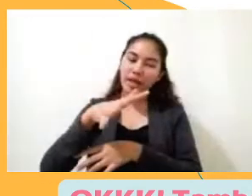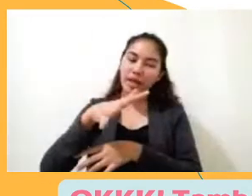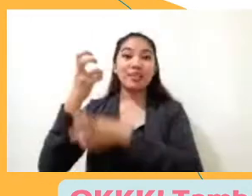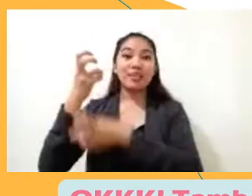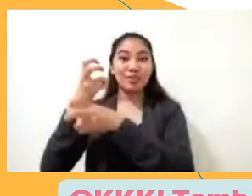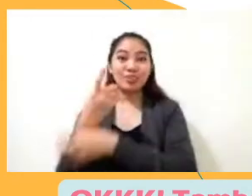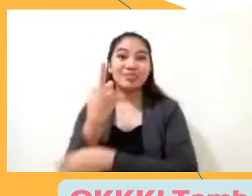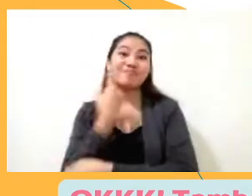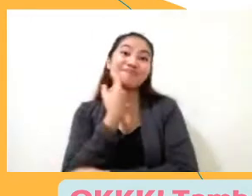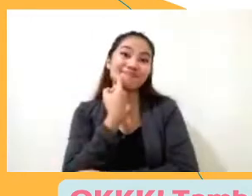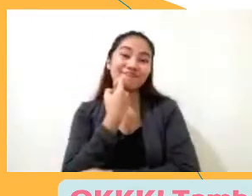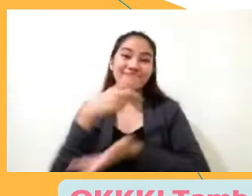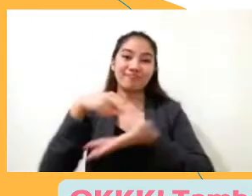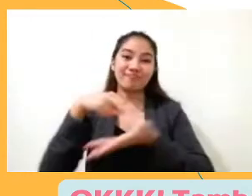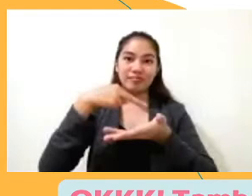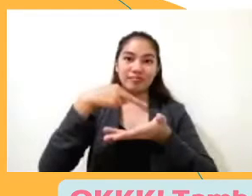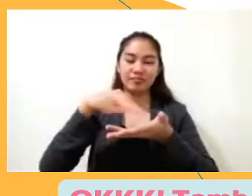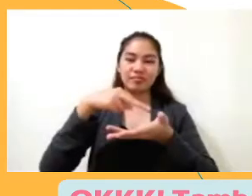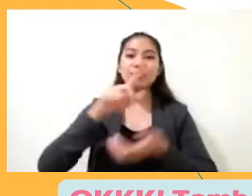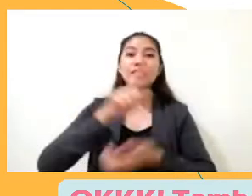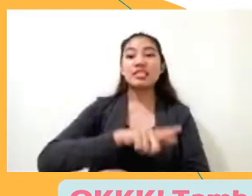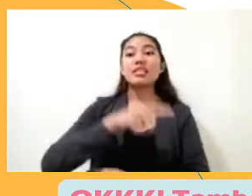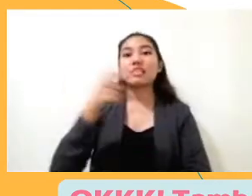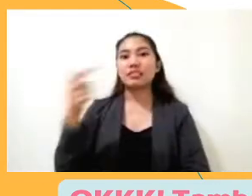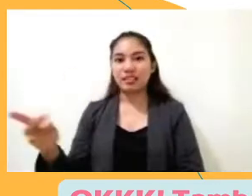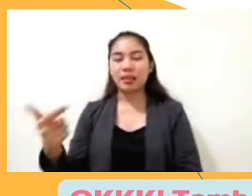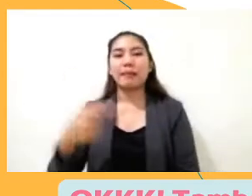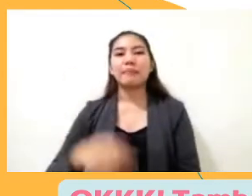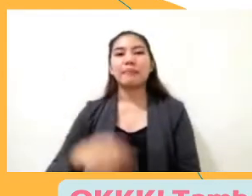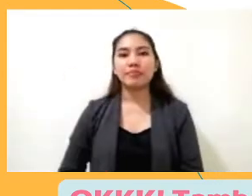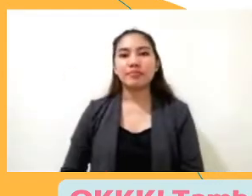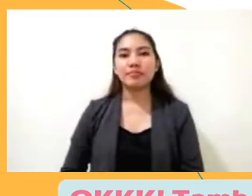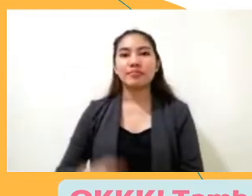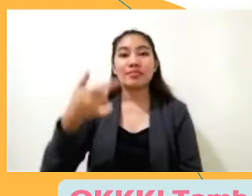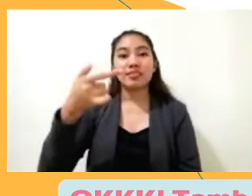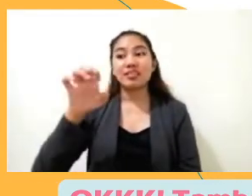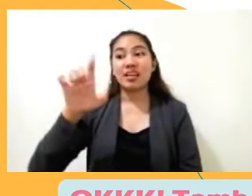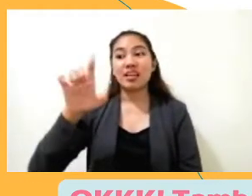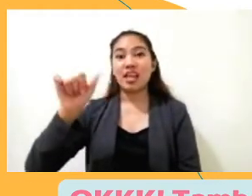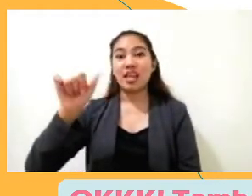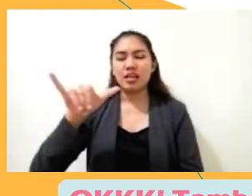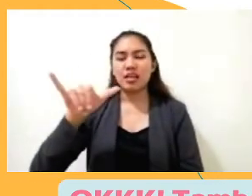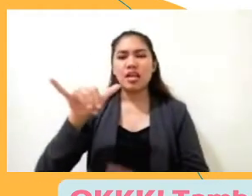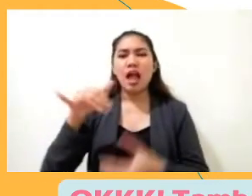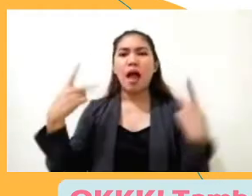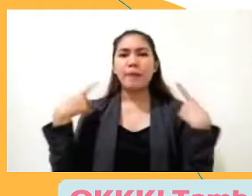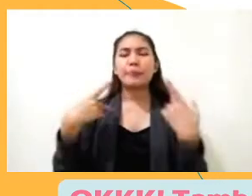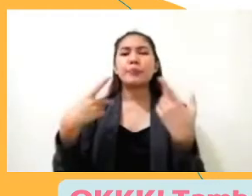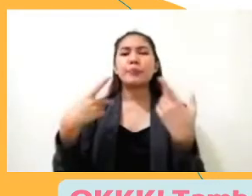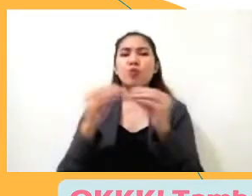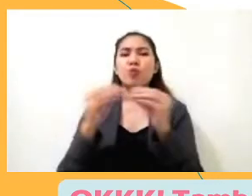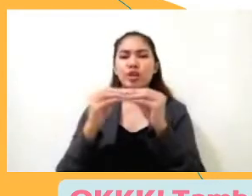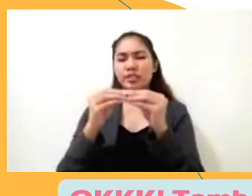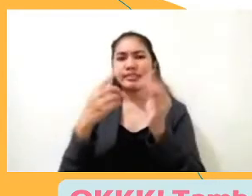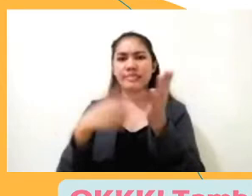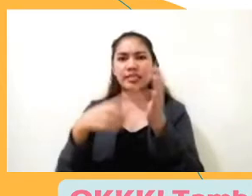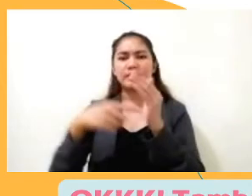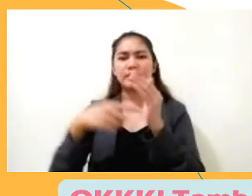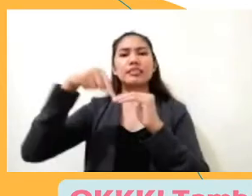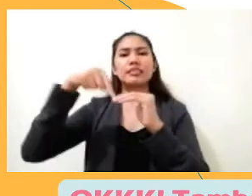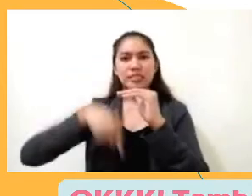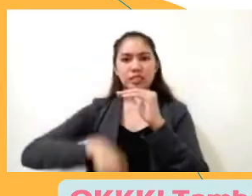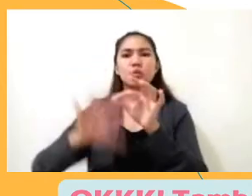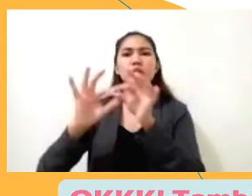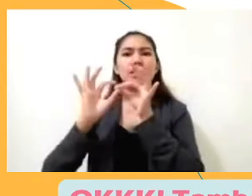kanina, nag-process din tayo with Ate Jelay kung paano pa natin mapalalim yung ating relationship with